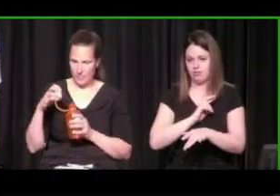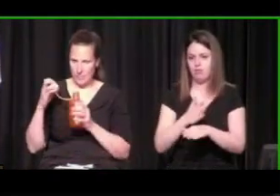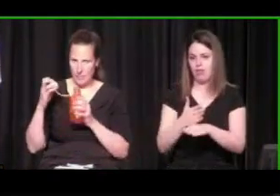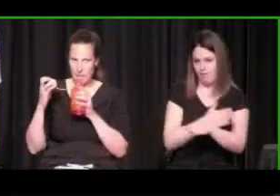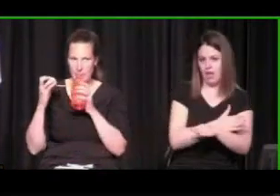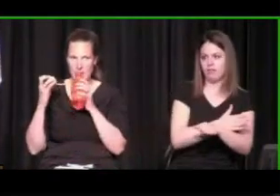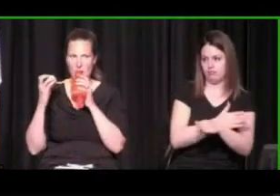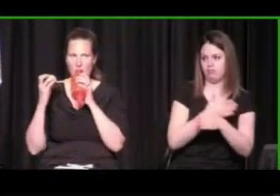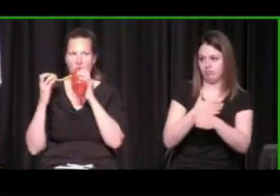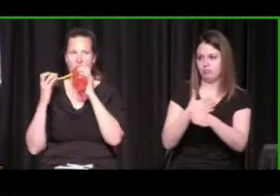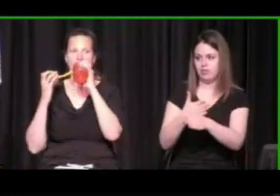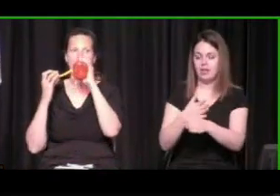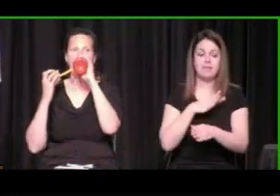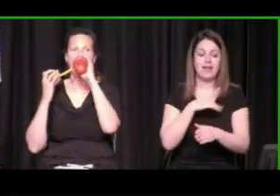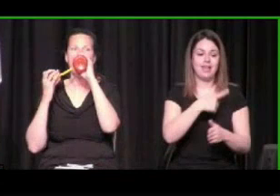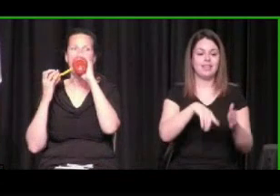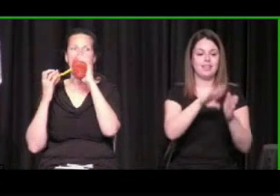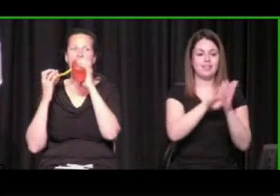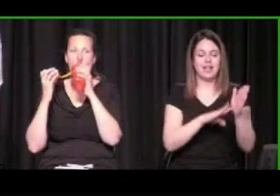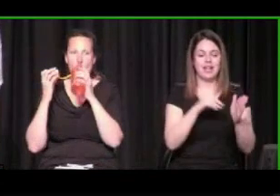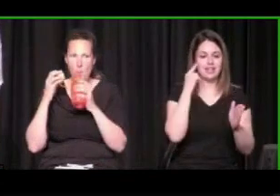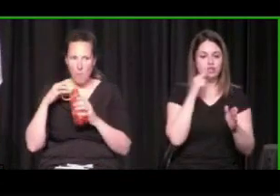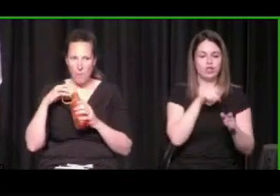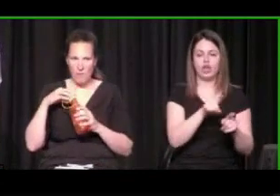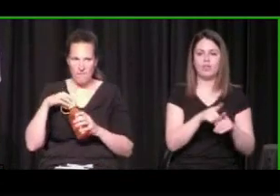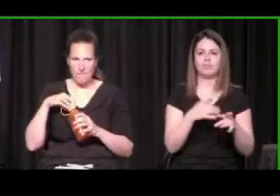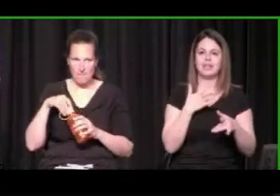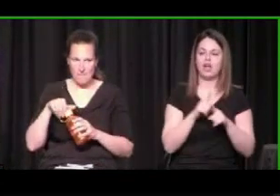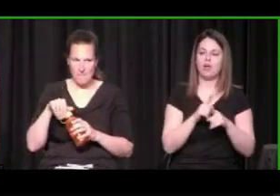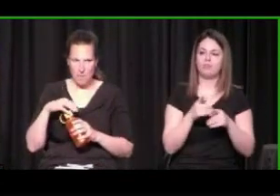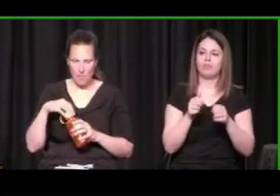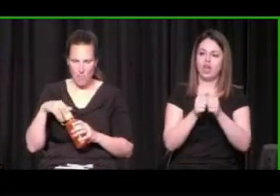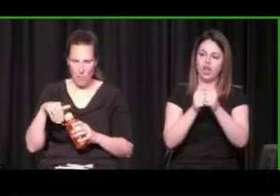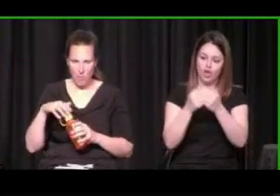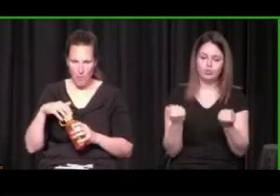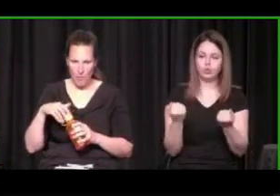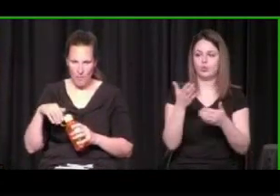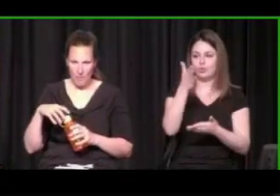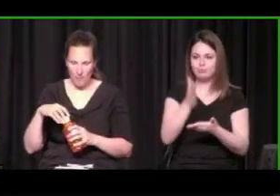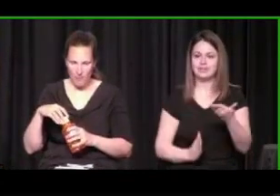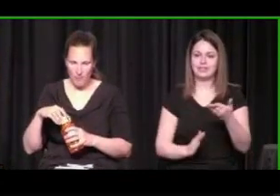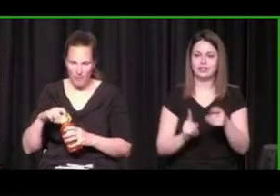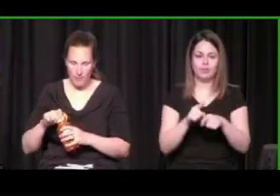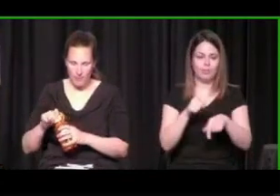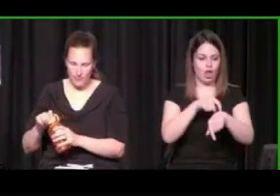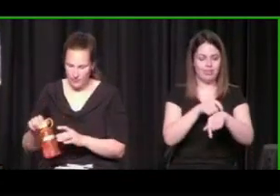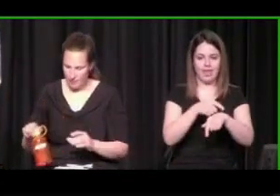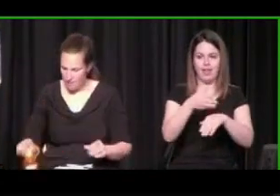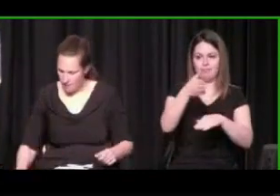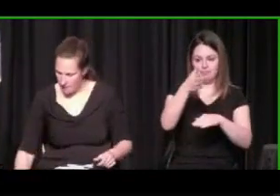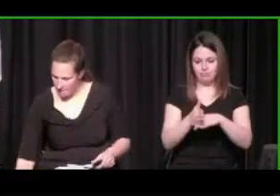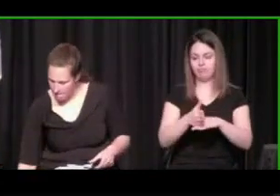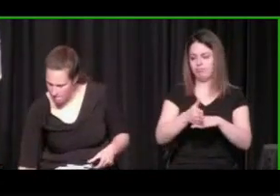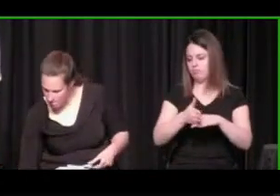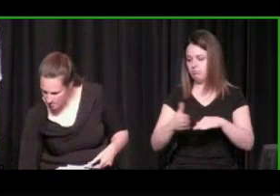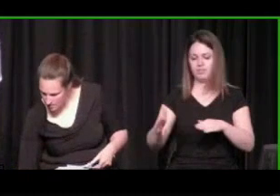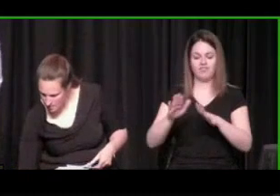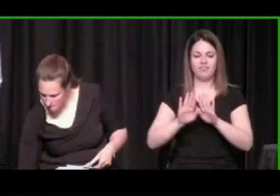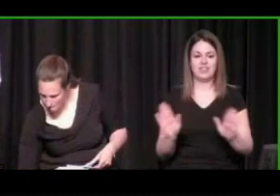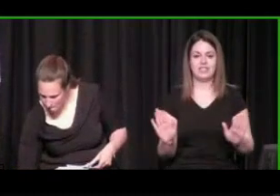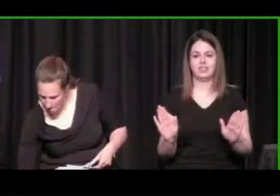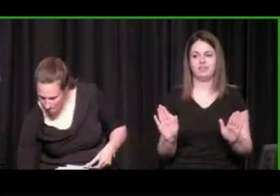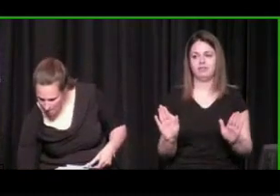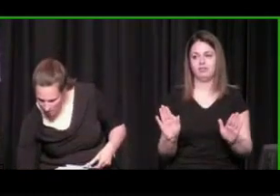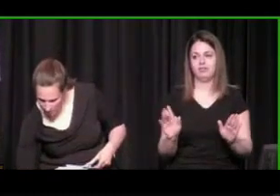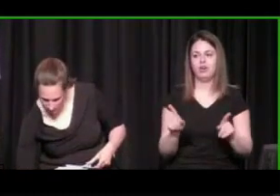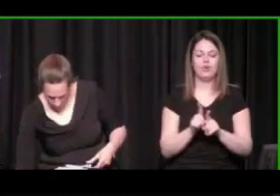qui ont une déficience intellectuelle, il y a quelque chose qui se vit davantage comme une rupture, c'est-à-dire une occupation du temps qui se termine et potentiellement